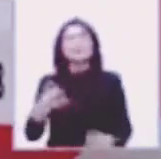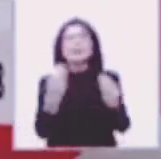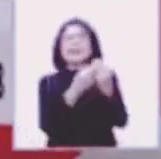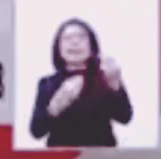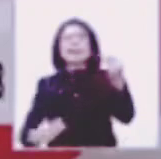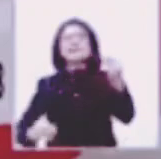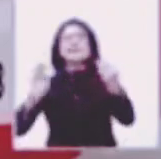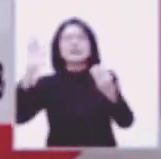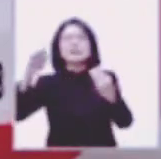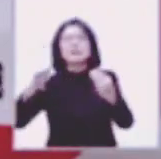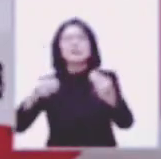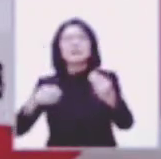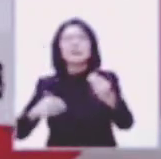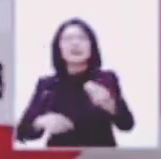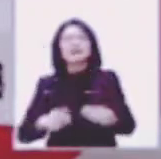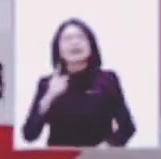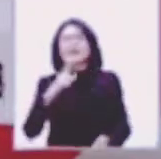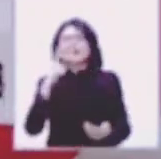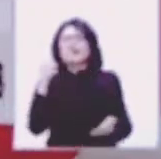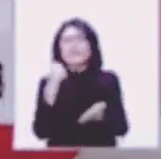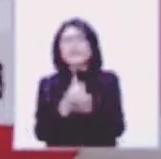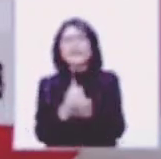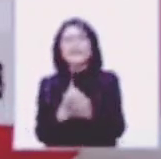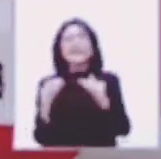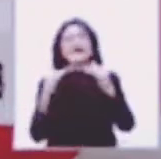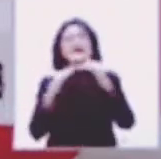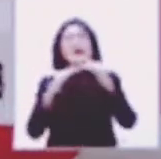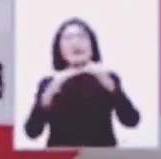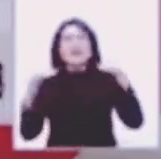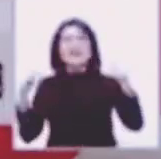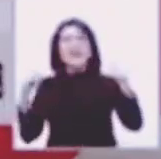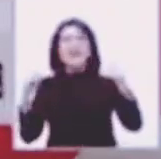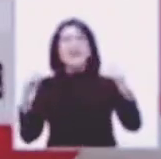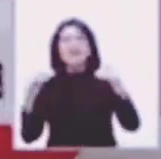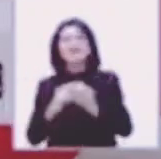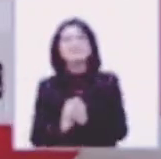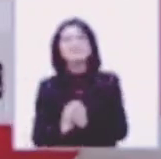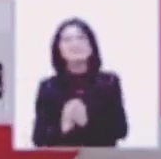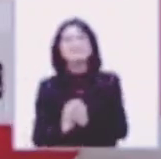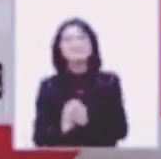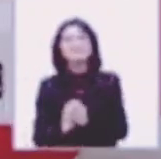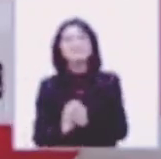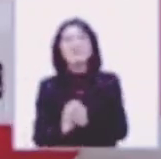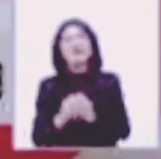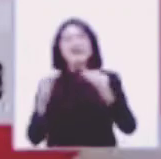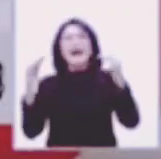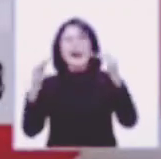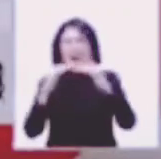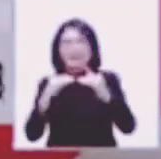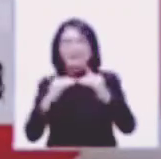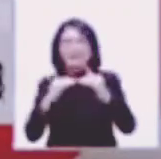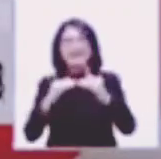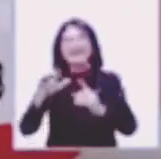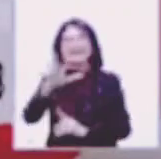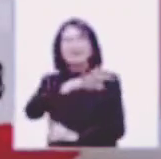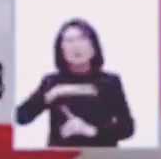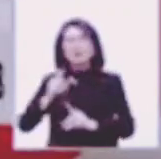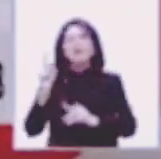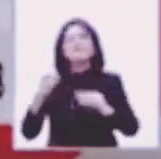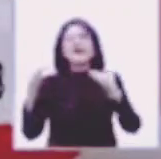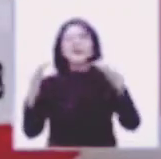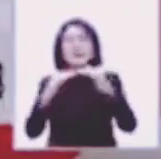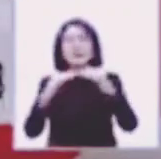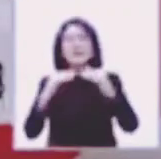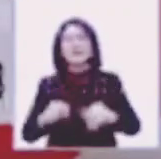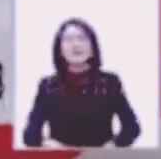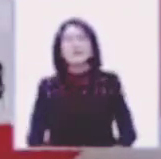Prinsipnya satu, keadilan. Keadilan ekologi harus nomor satu. Jangan pernah membiarkan keadilan ekologi ini tidak terlaksanakan dengan